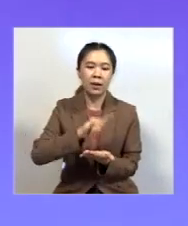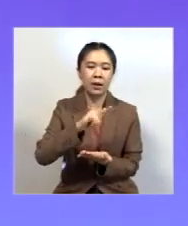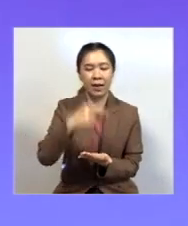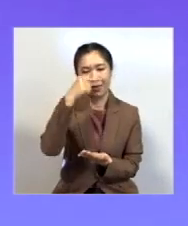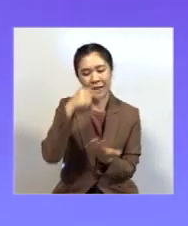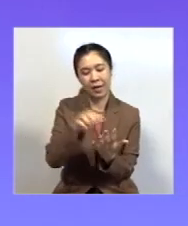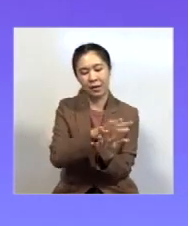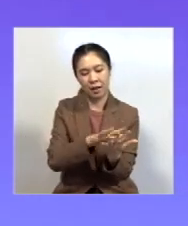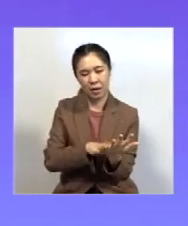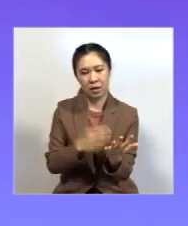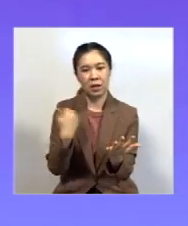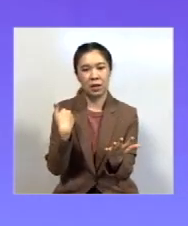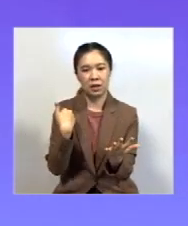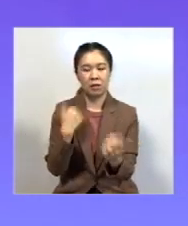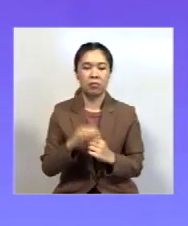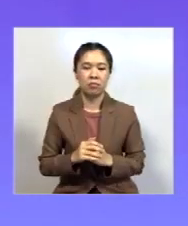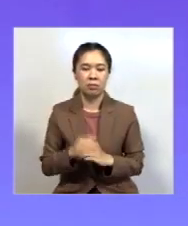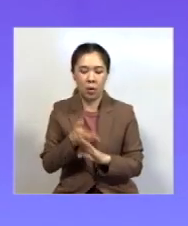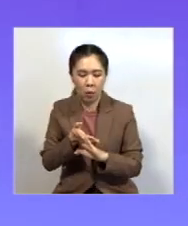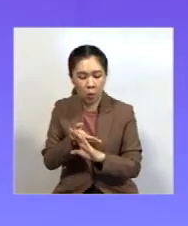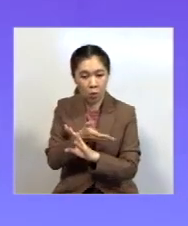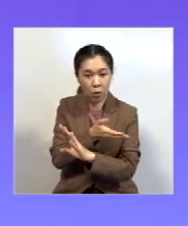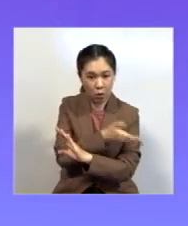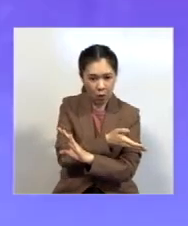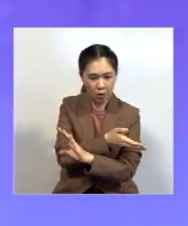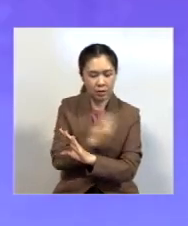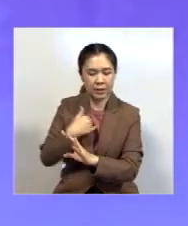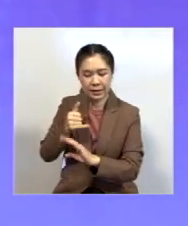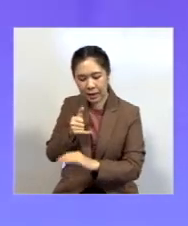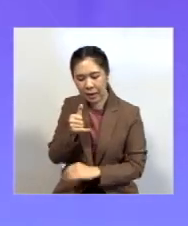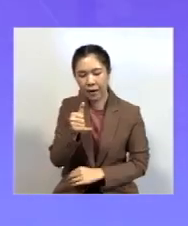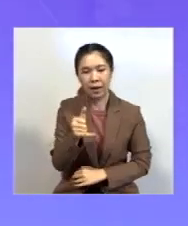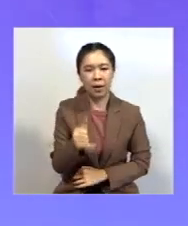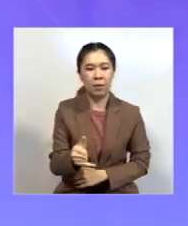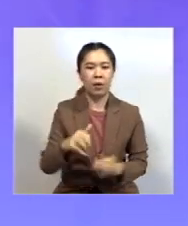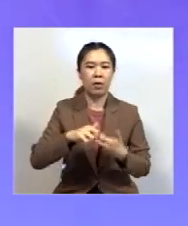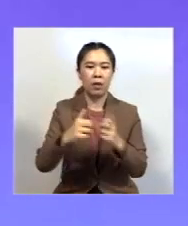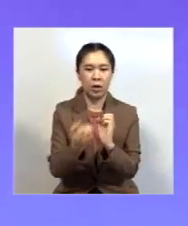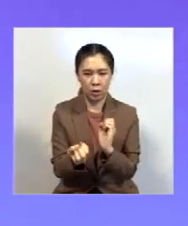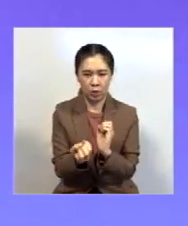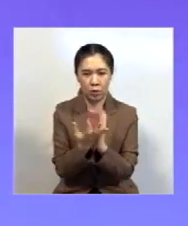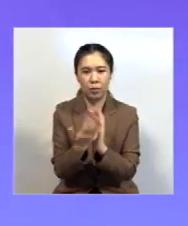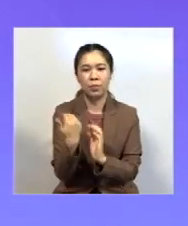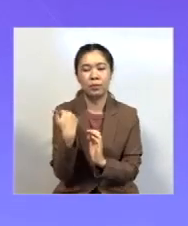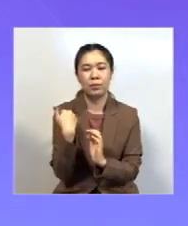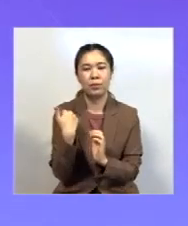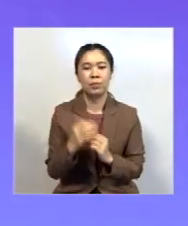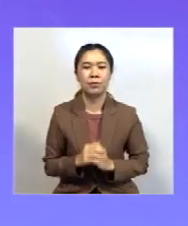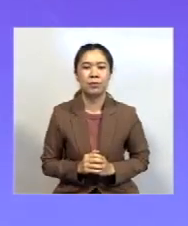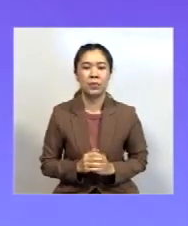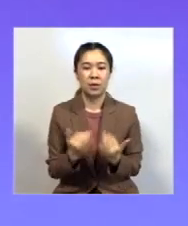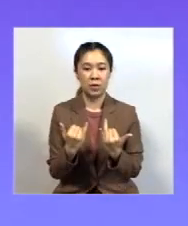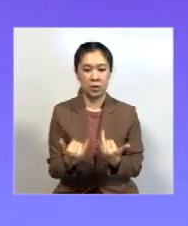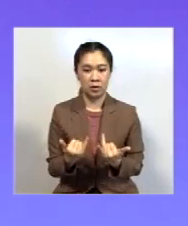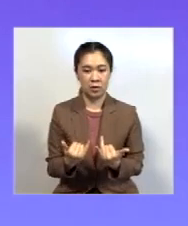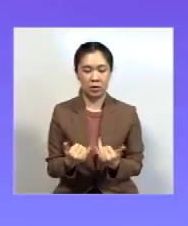จจะต้องเพิ่มระยะเวลาไปถึงก่อนสนามบินสักนิดนึง เผื่อสักหน่อยนึง ใช่ค่ะ ม ัน จะกระทบกับการเดินทางแน่นอนนะครับ ใช่ค่ะตอนนี้มีการเปิดเผยจ